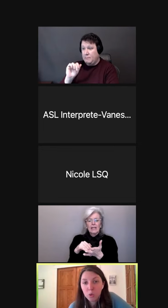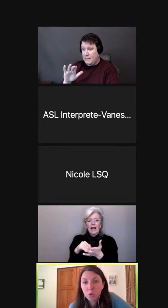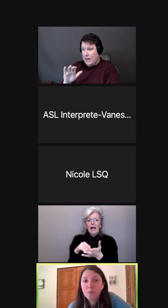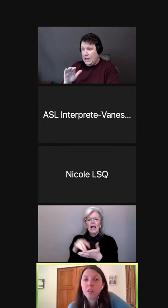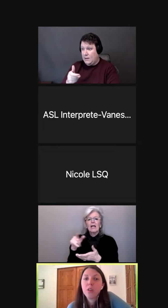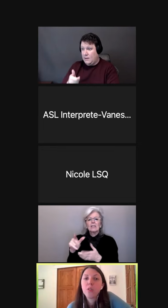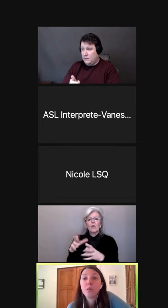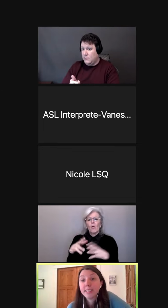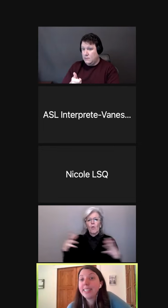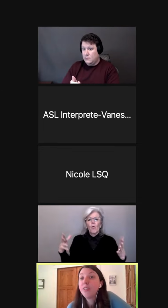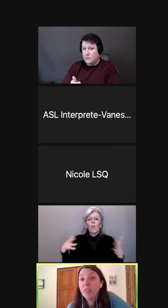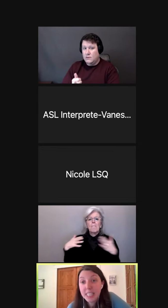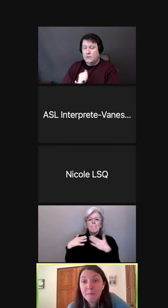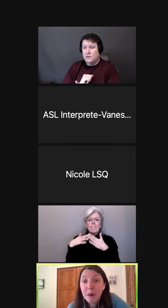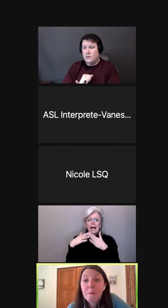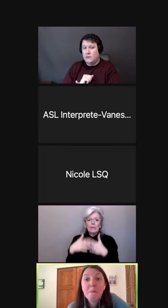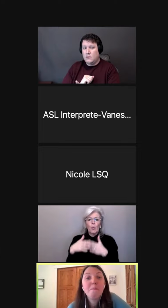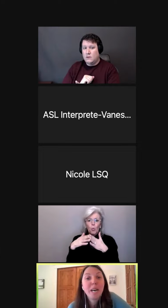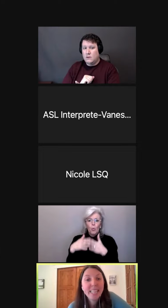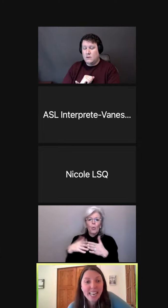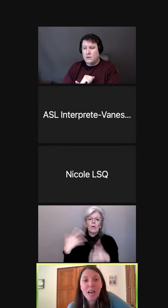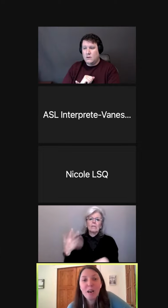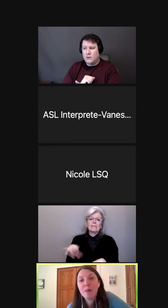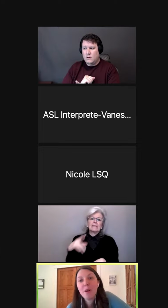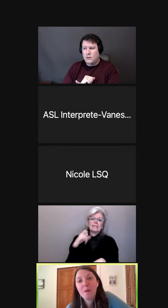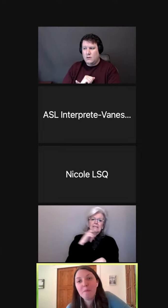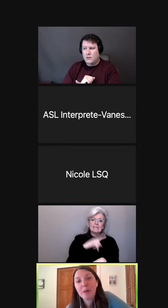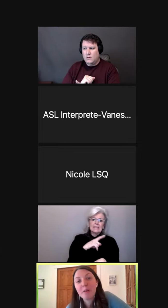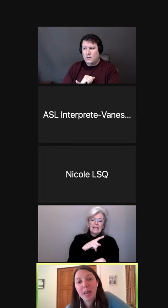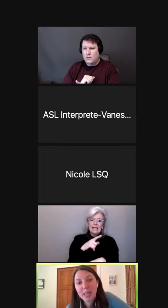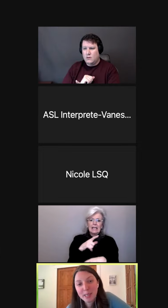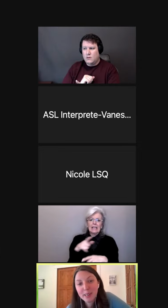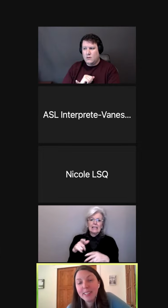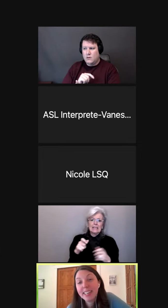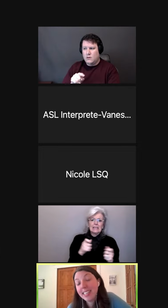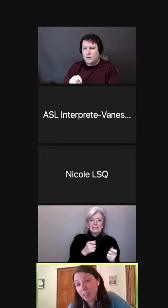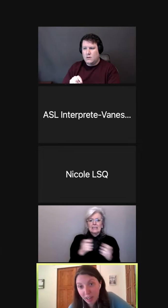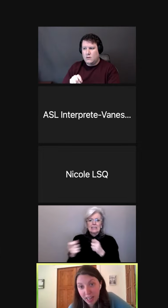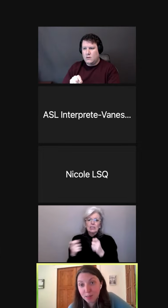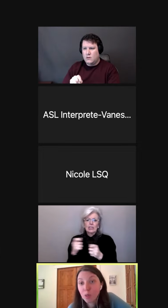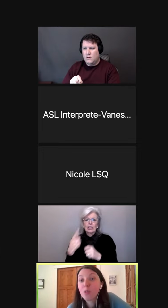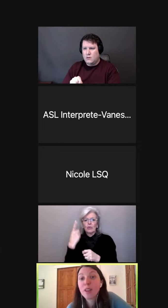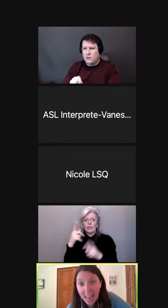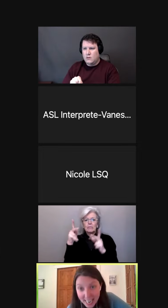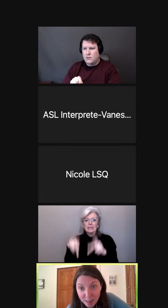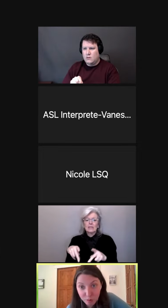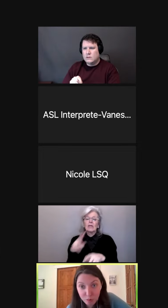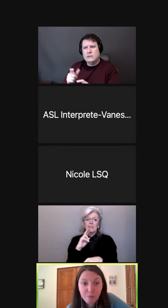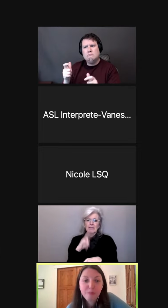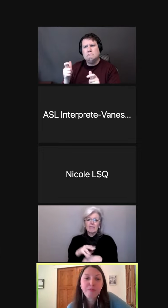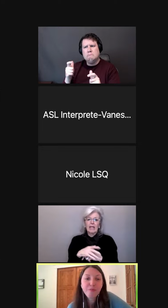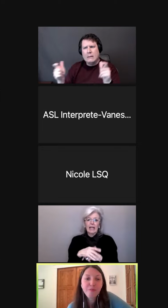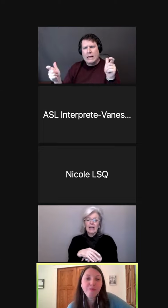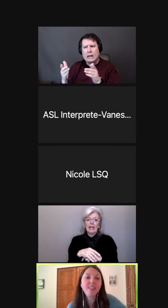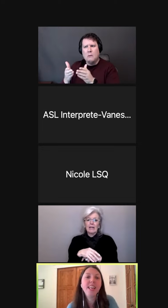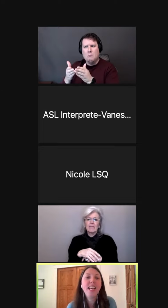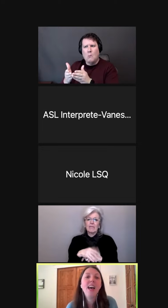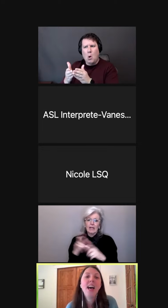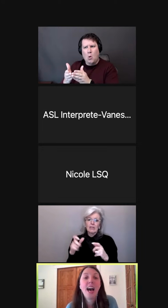un gros bateau, donc difficilement maniable pour une personne et c'est vrai. alliez-vous.